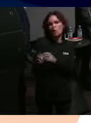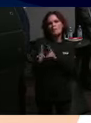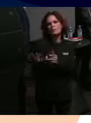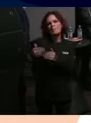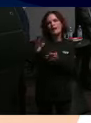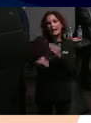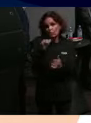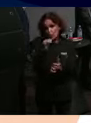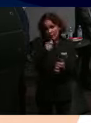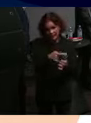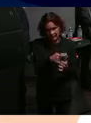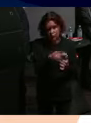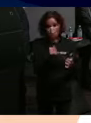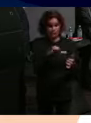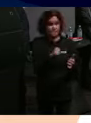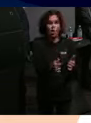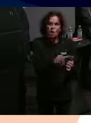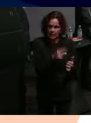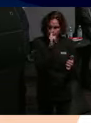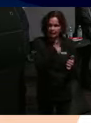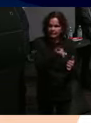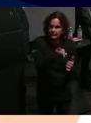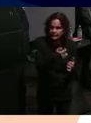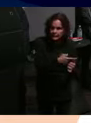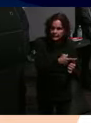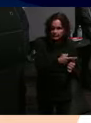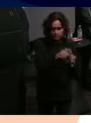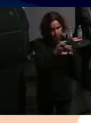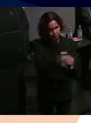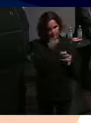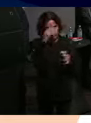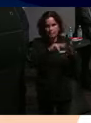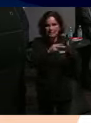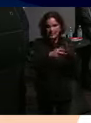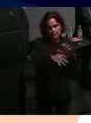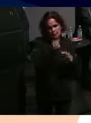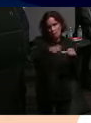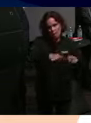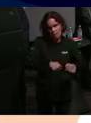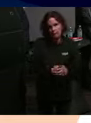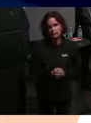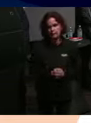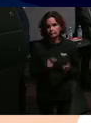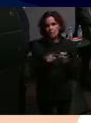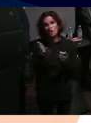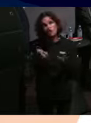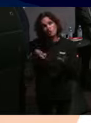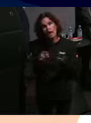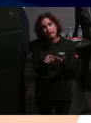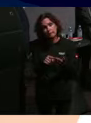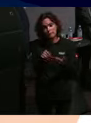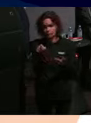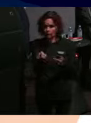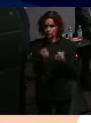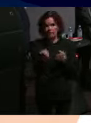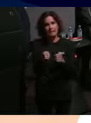nødvendig. Åpenbart en viktig sak i forhold til problemstillingen som vi har oppe i dag. Hva med hydrogen? En energibærer